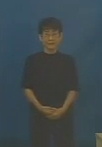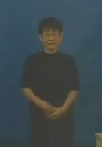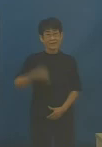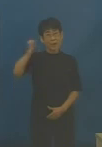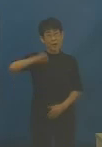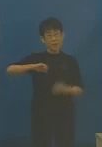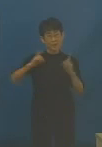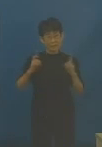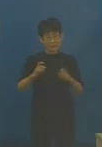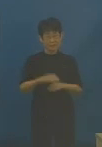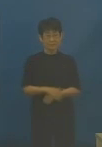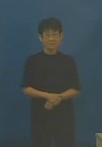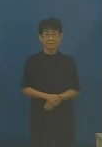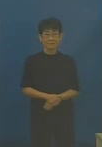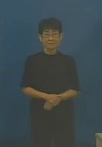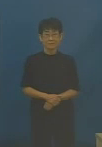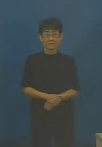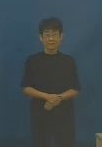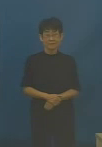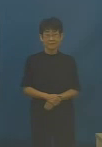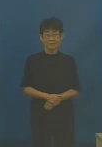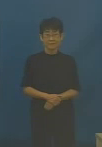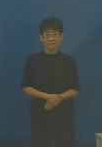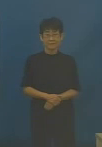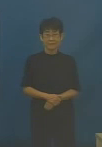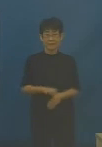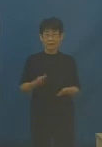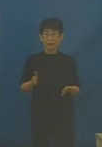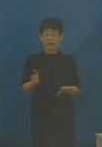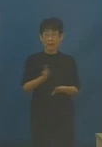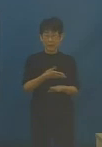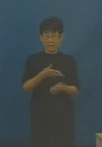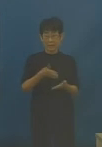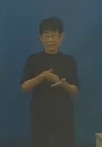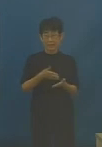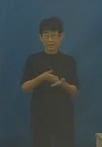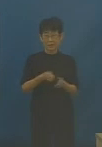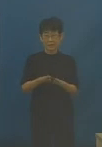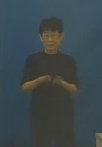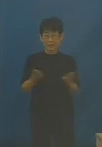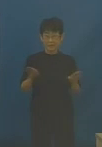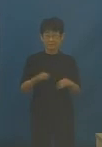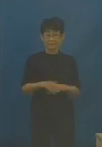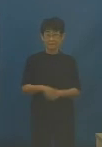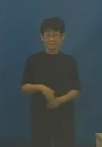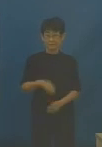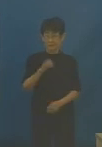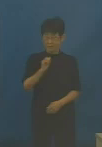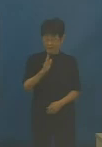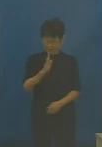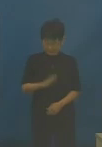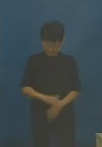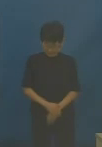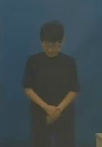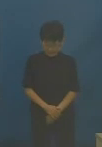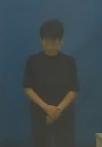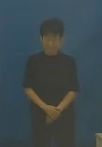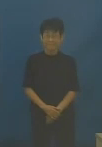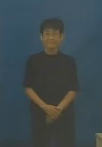おはようございます。では、これから、定例会見を始めさせていただきたいと思います。知事、よろしくお願いします